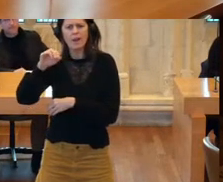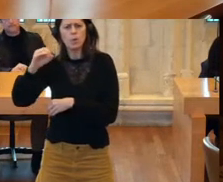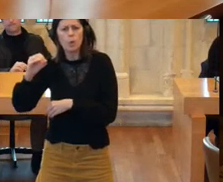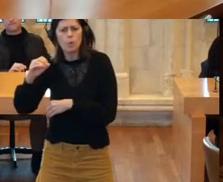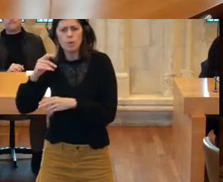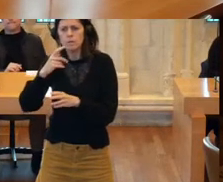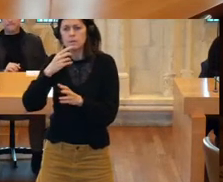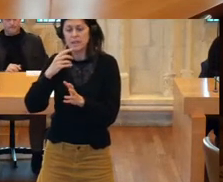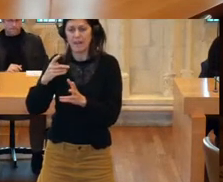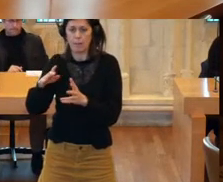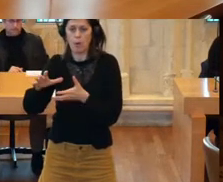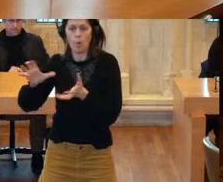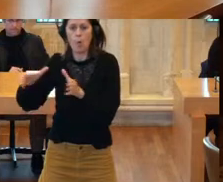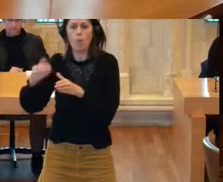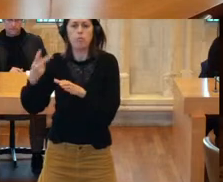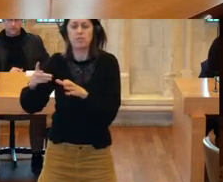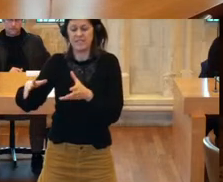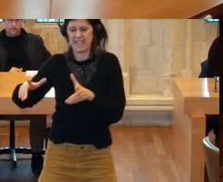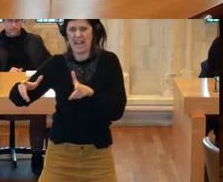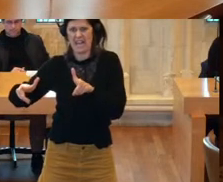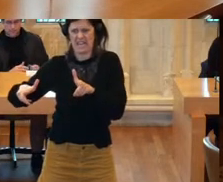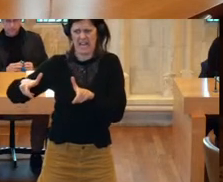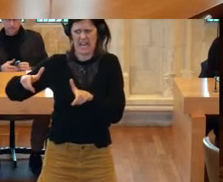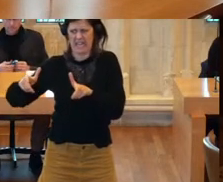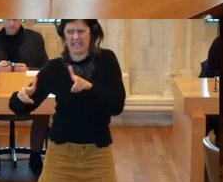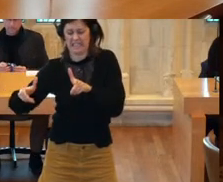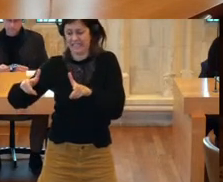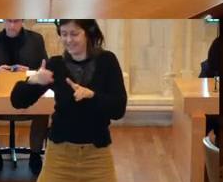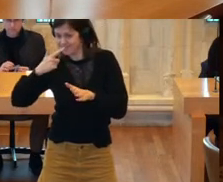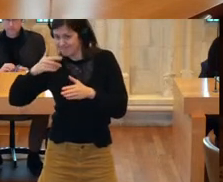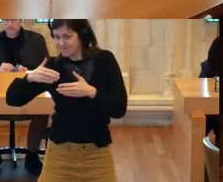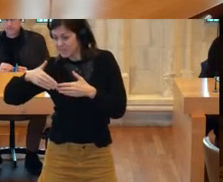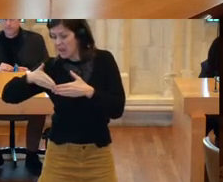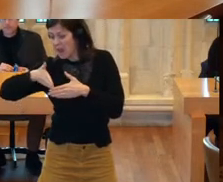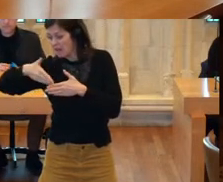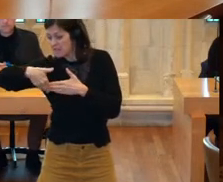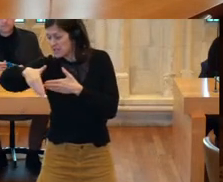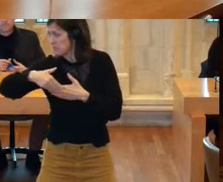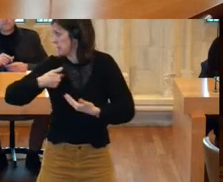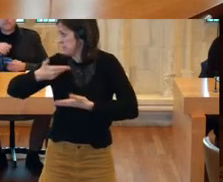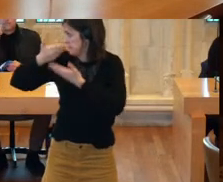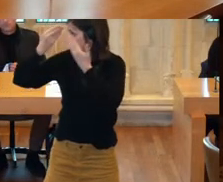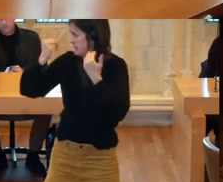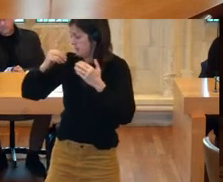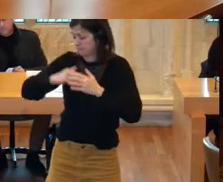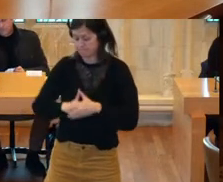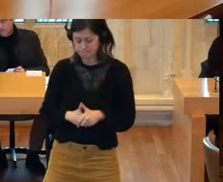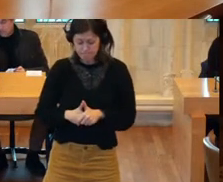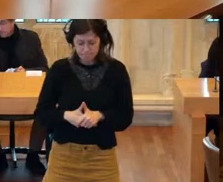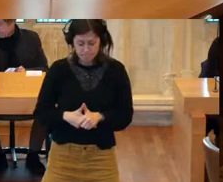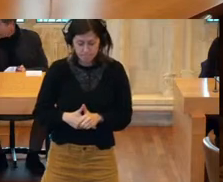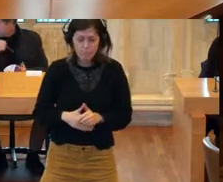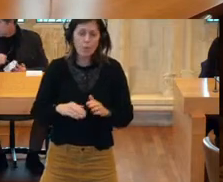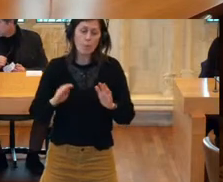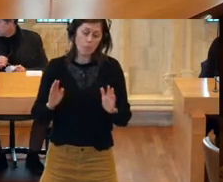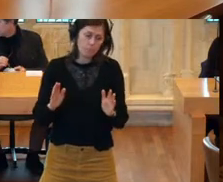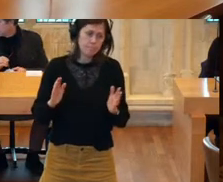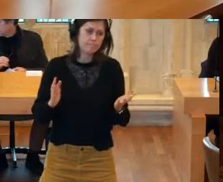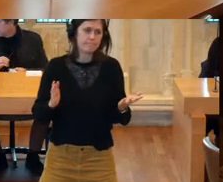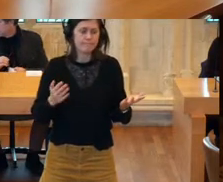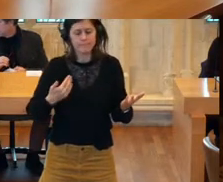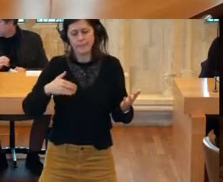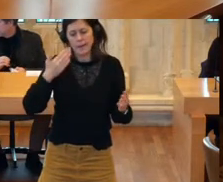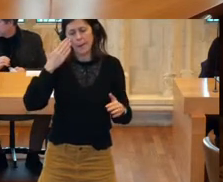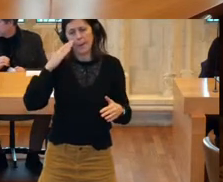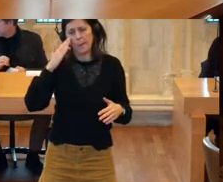est dans la tourmente judiciaire. Alors, qu'en sera-t-il les prochains mois? Nul ne le sait. Mais on sait aussi que